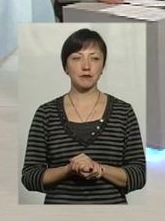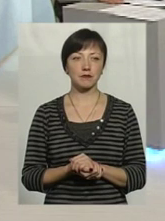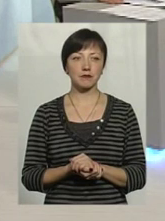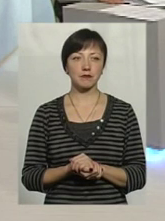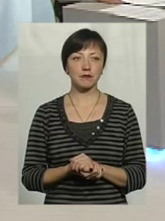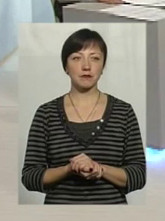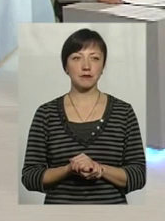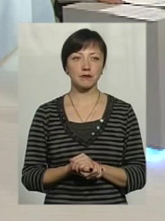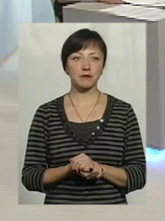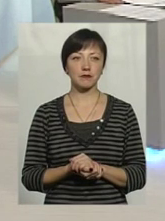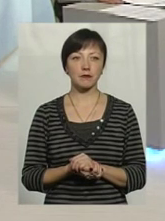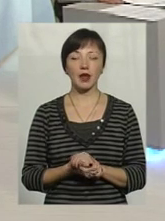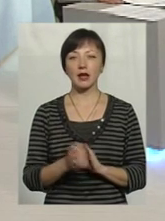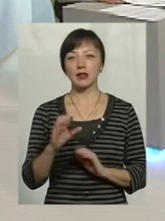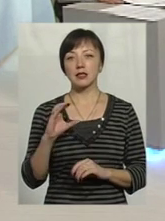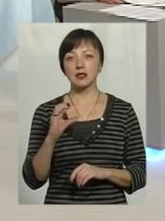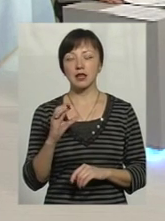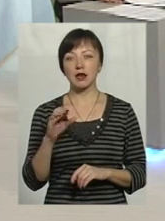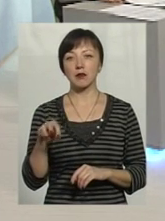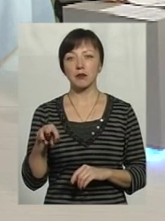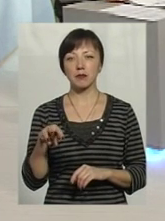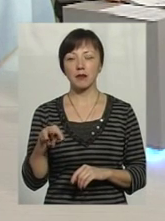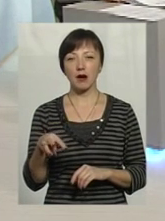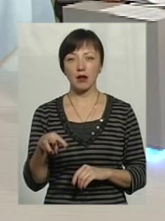Михайлович – це людина, яка займалася